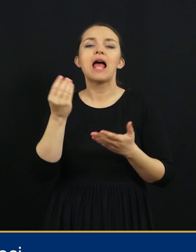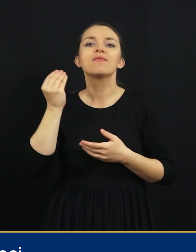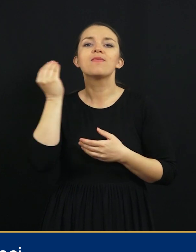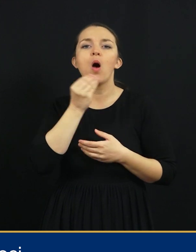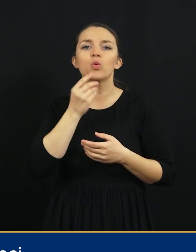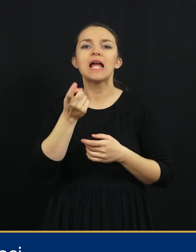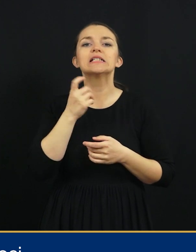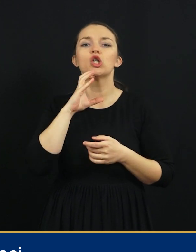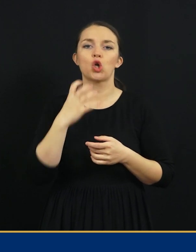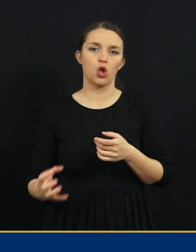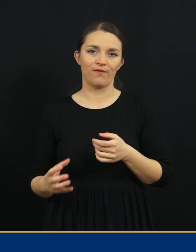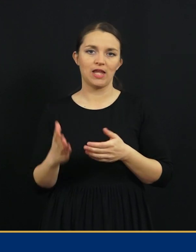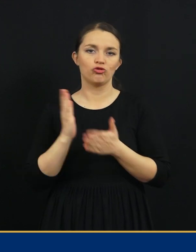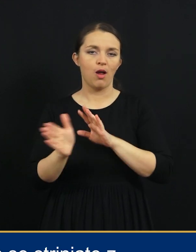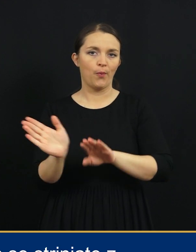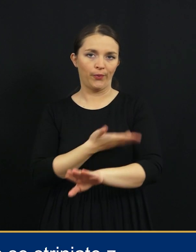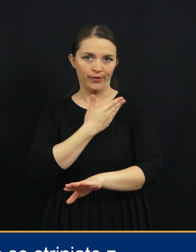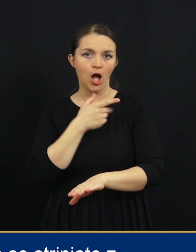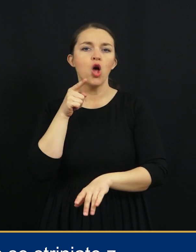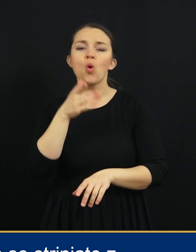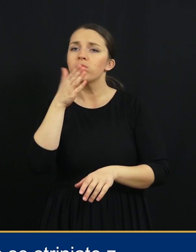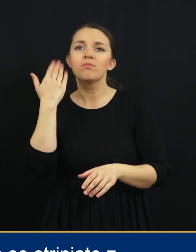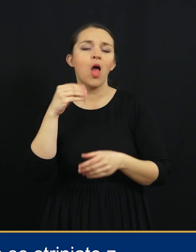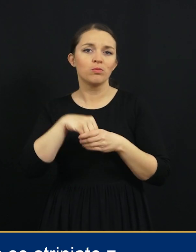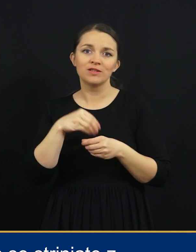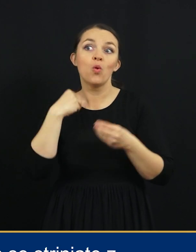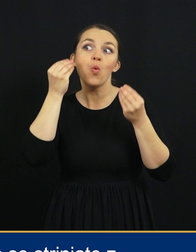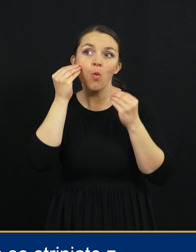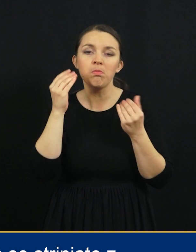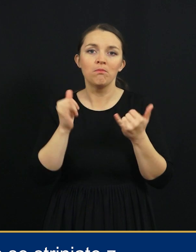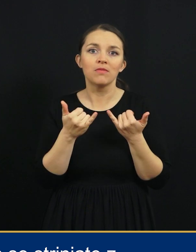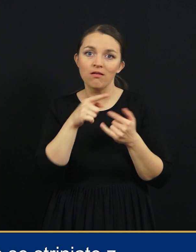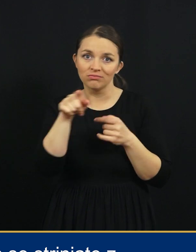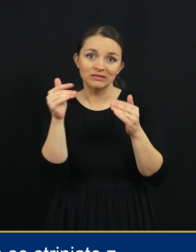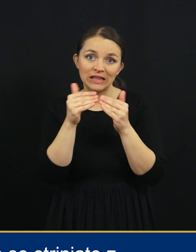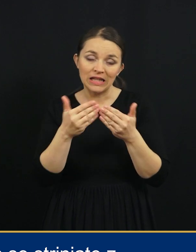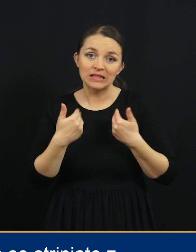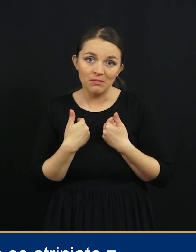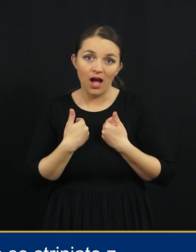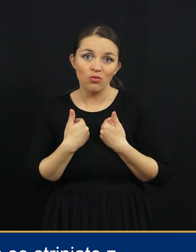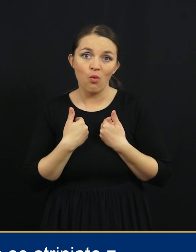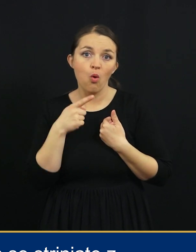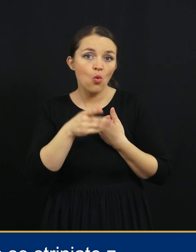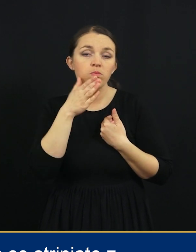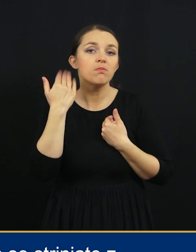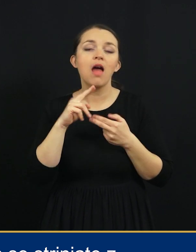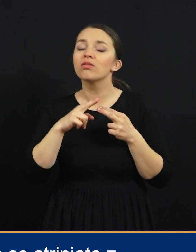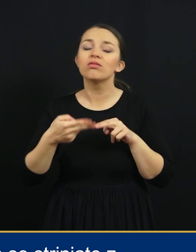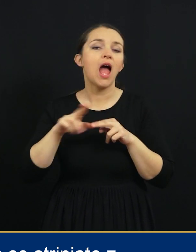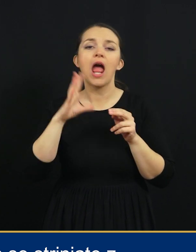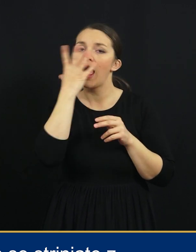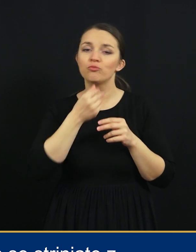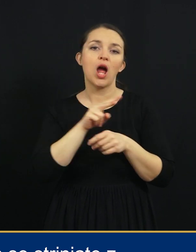nauk zgodovine. To bi bila pravzaprav, upam, da se strinjate z menoj, da bi bila to